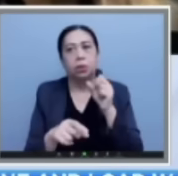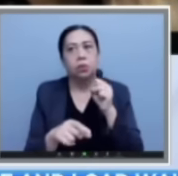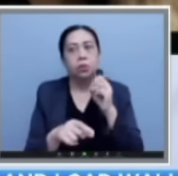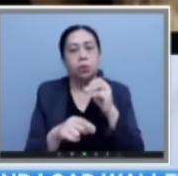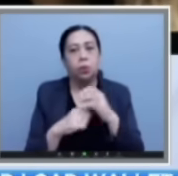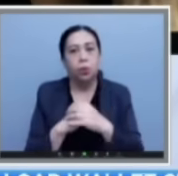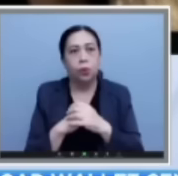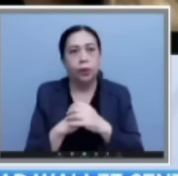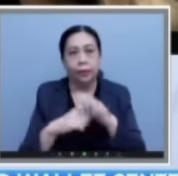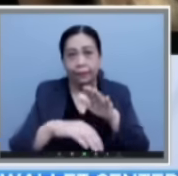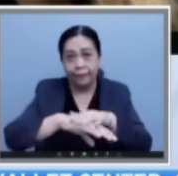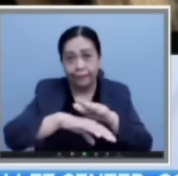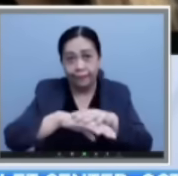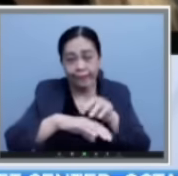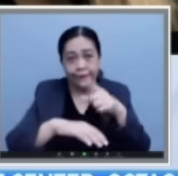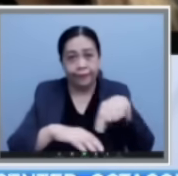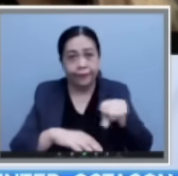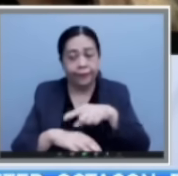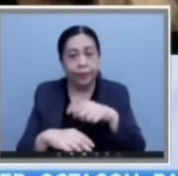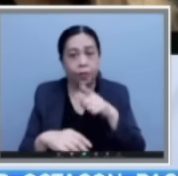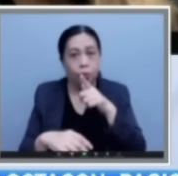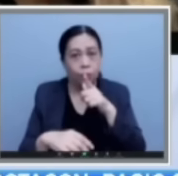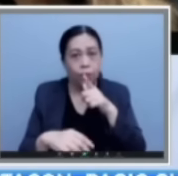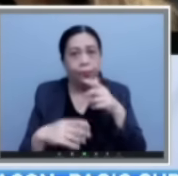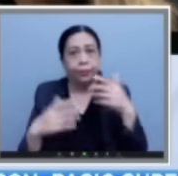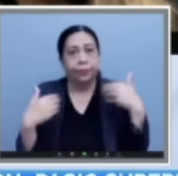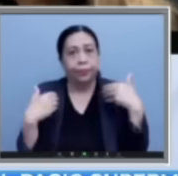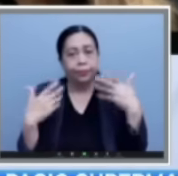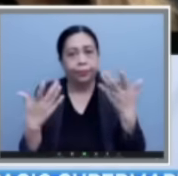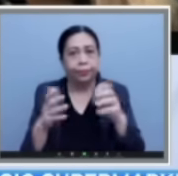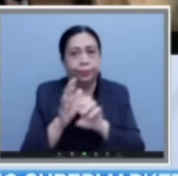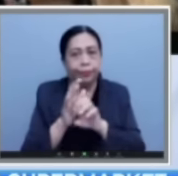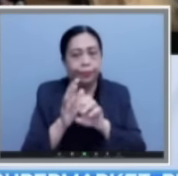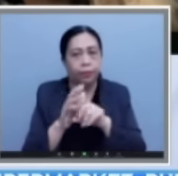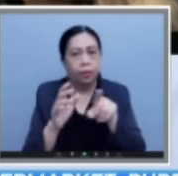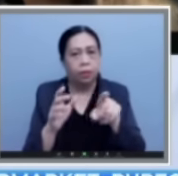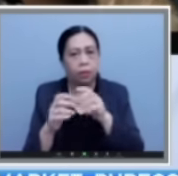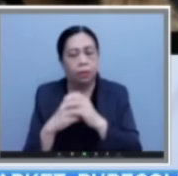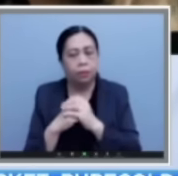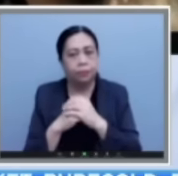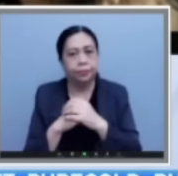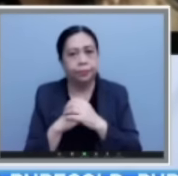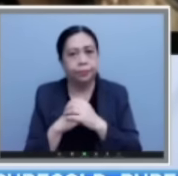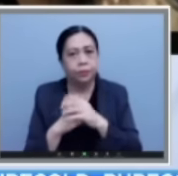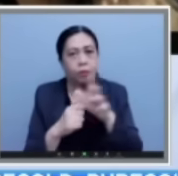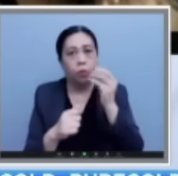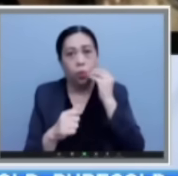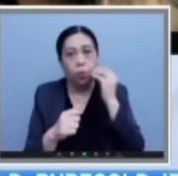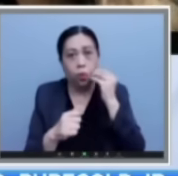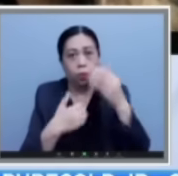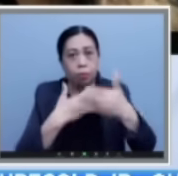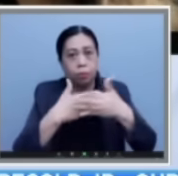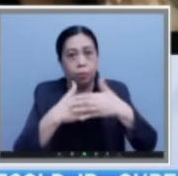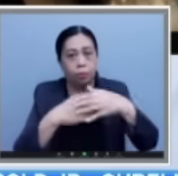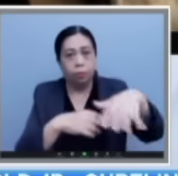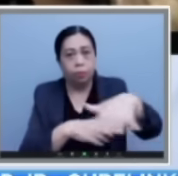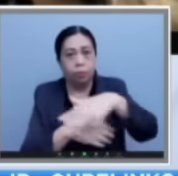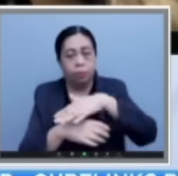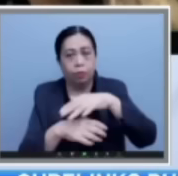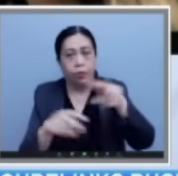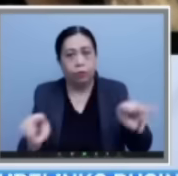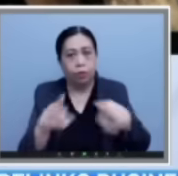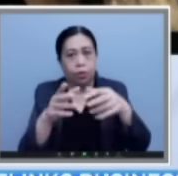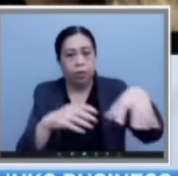Paayos sana natin doon sa mga kababayan natin kung kayo po ay ah nakatira sa malapit doon sa sa bulkan Tapos